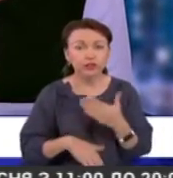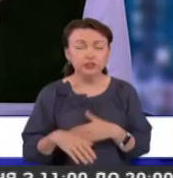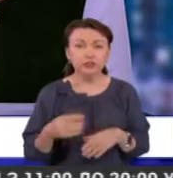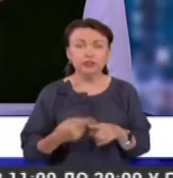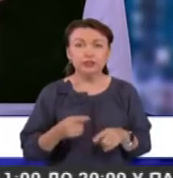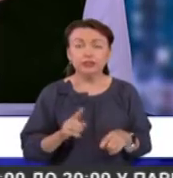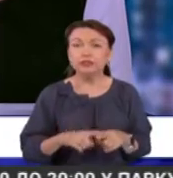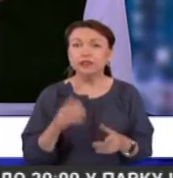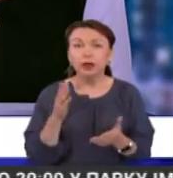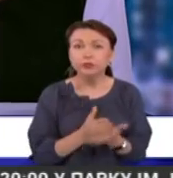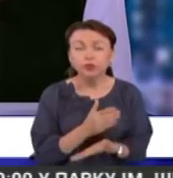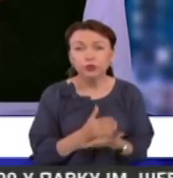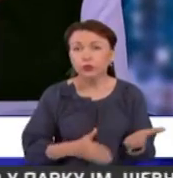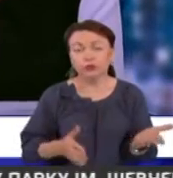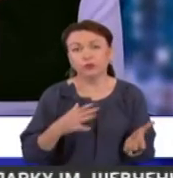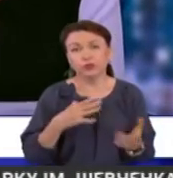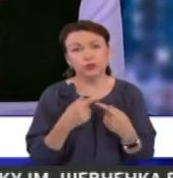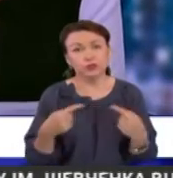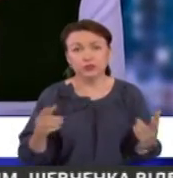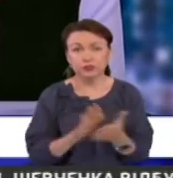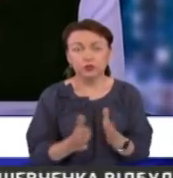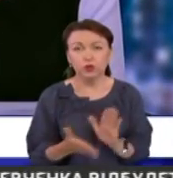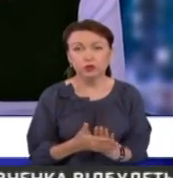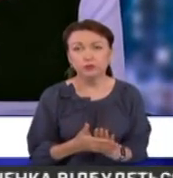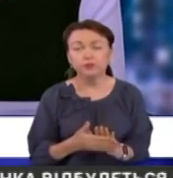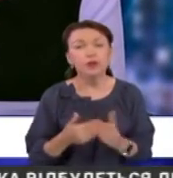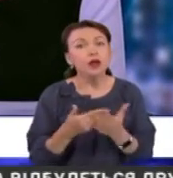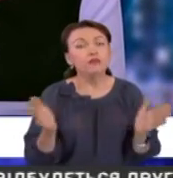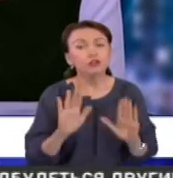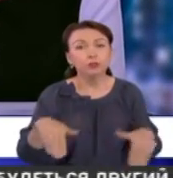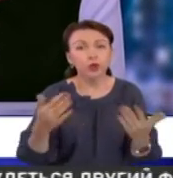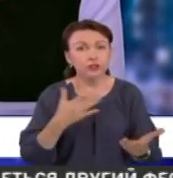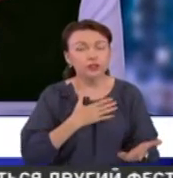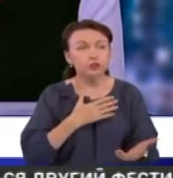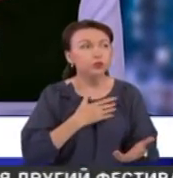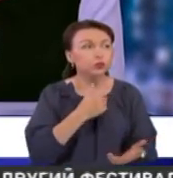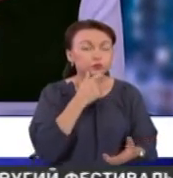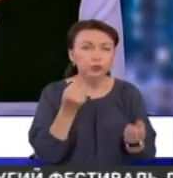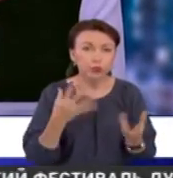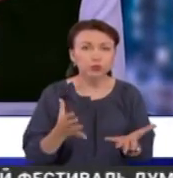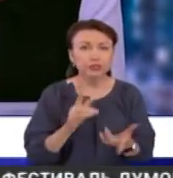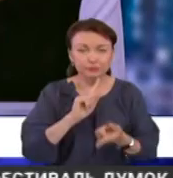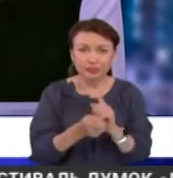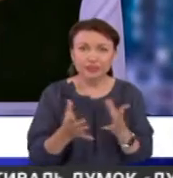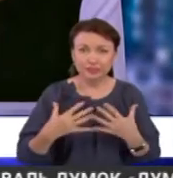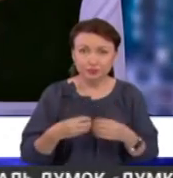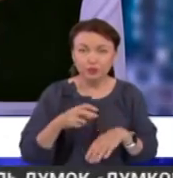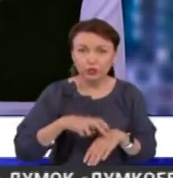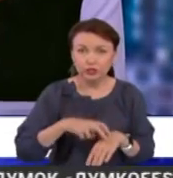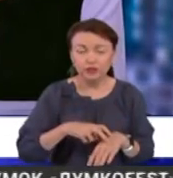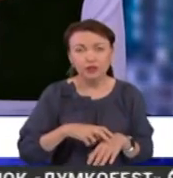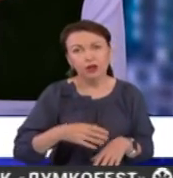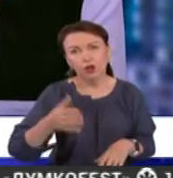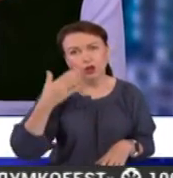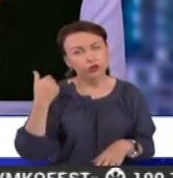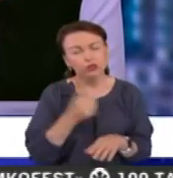ж абсолютні, ну, тобто бувають різні ситуації. Так, ваші поради нашому додзвонювачу, просто змінити сімейного лікаря? Ну, найпростіше – це